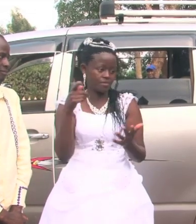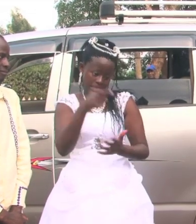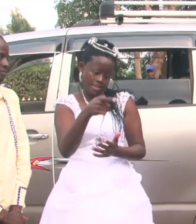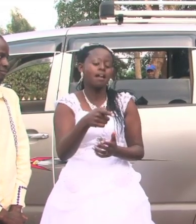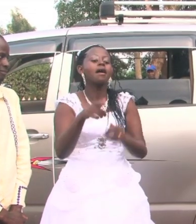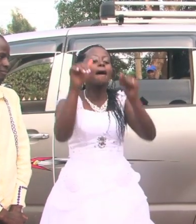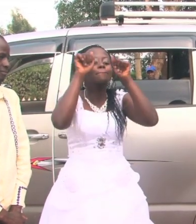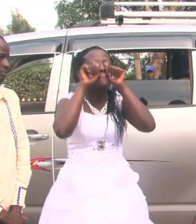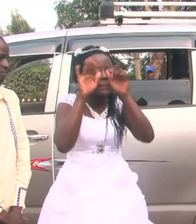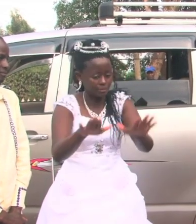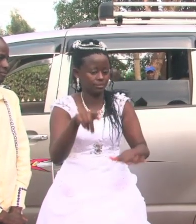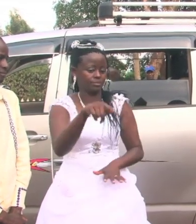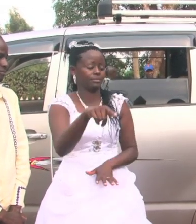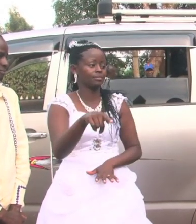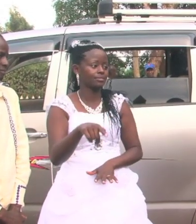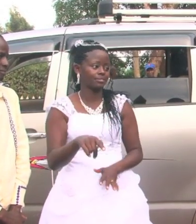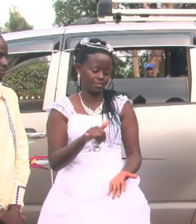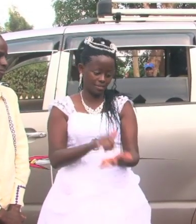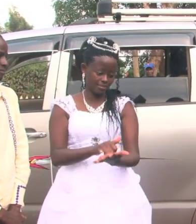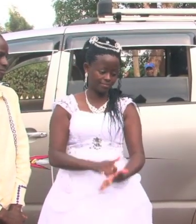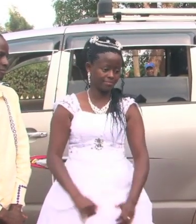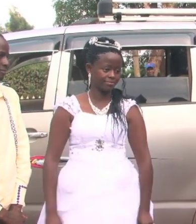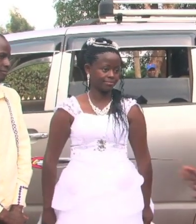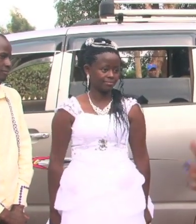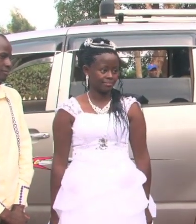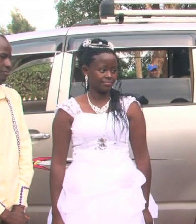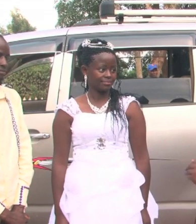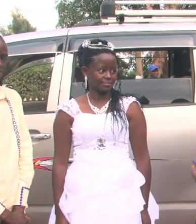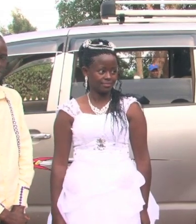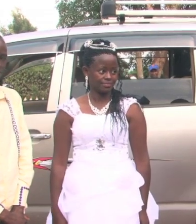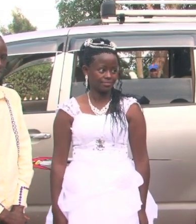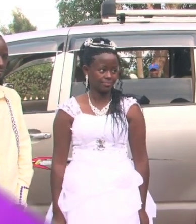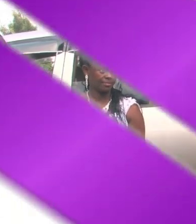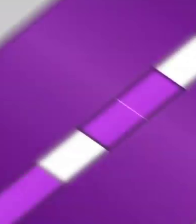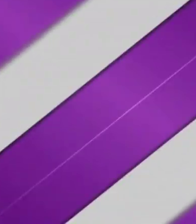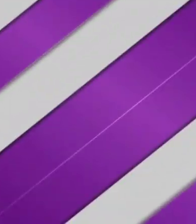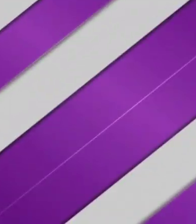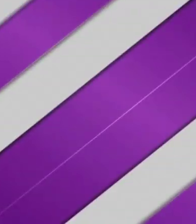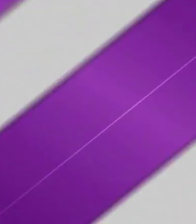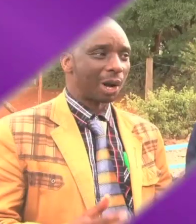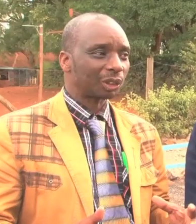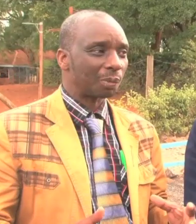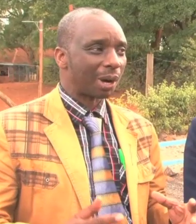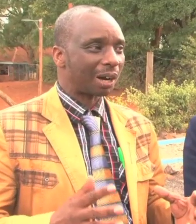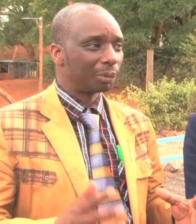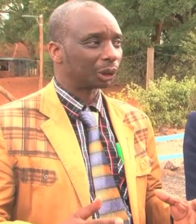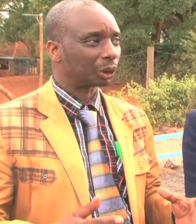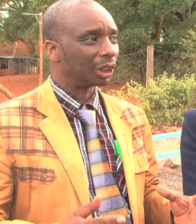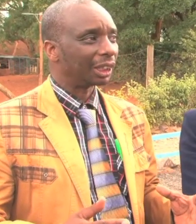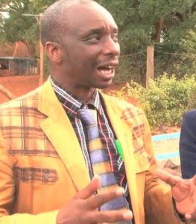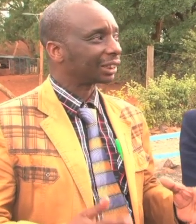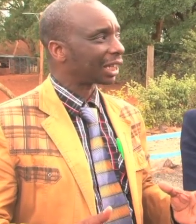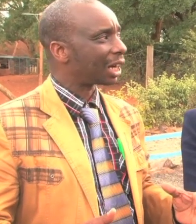and the ones who were giving us gifts, they were all blessing us, and I think that was special for us. Toka mwanzo mpaka